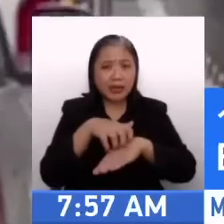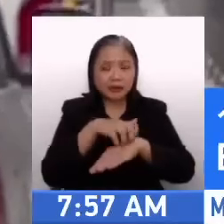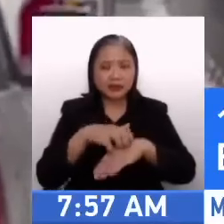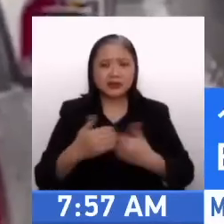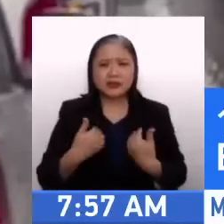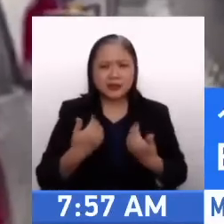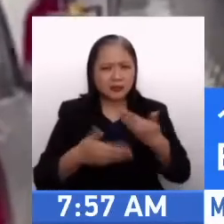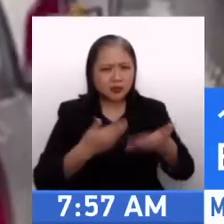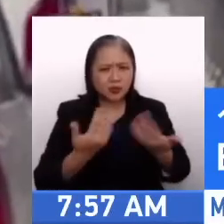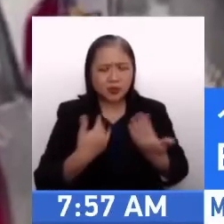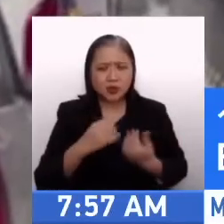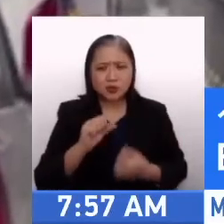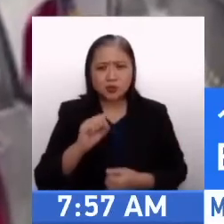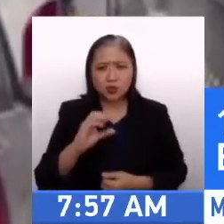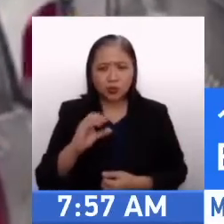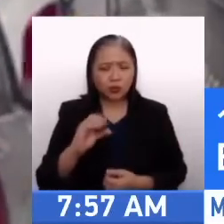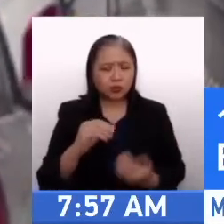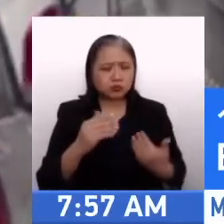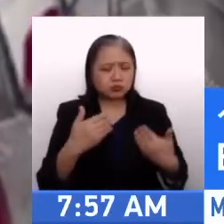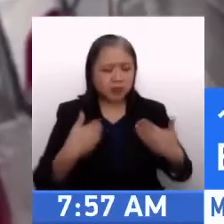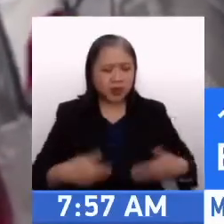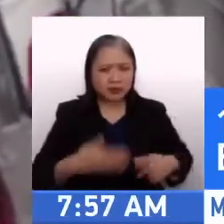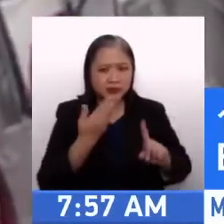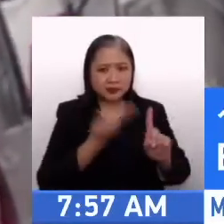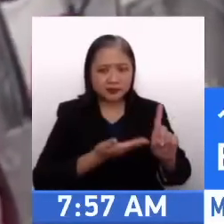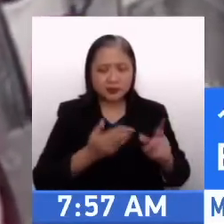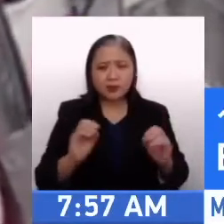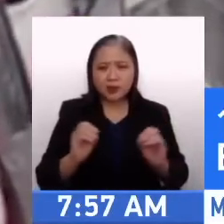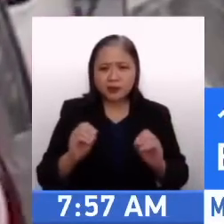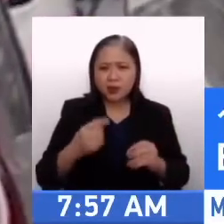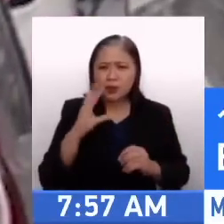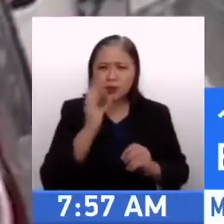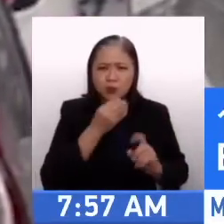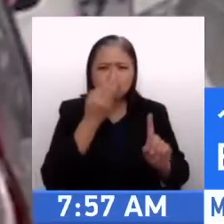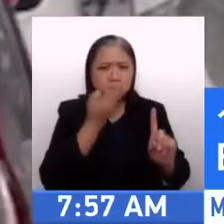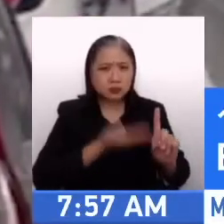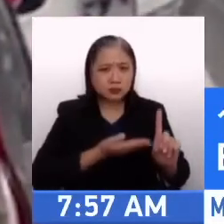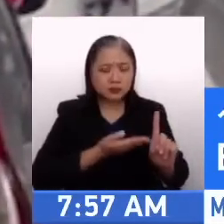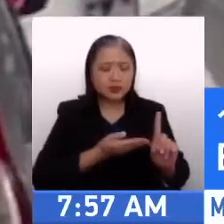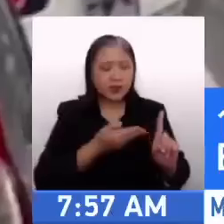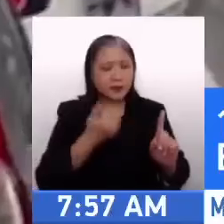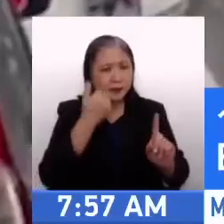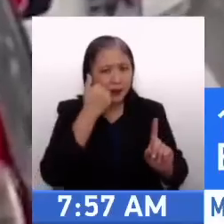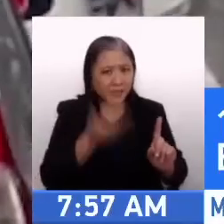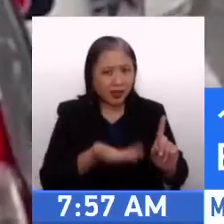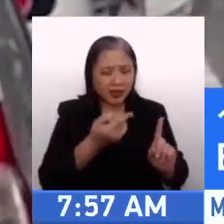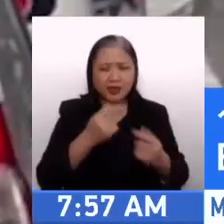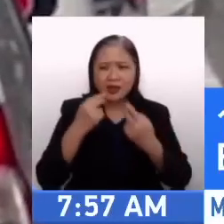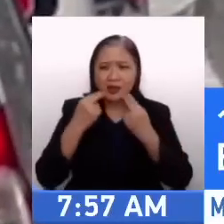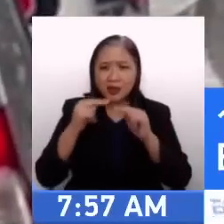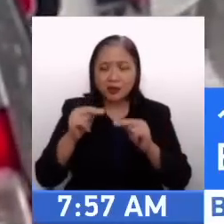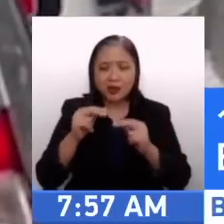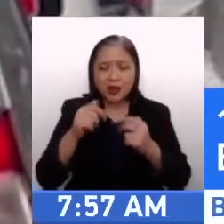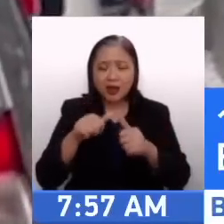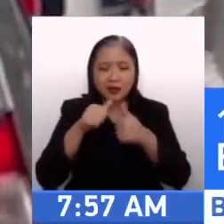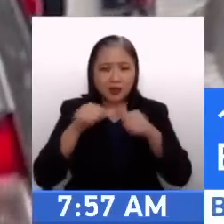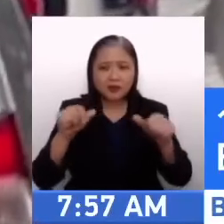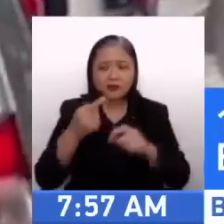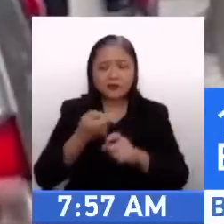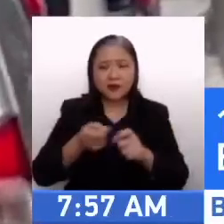soko ang labi. Wala pang inilalabas sa pagkakakilanlan ng biktima at pahayag mula po sa pamunuan ng